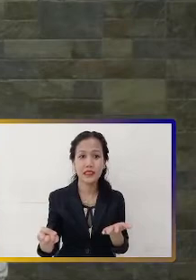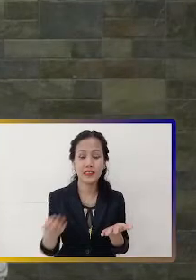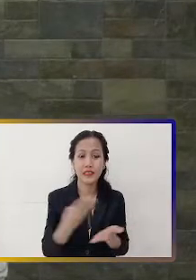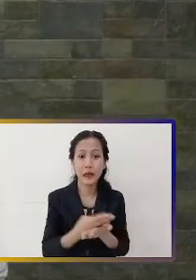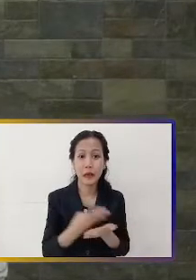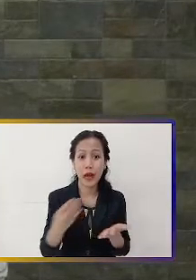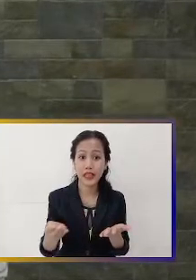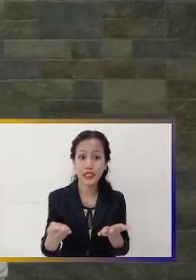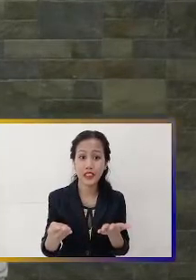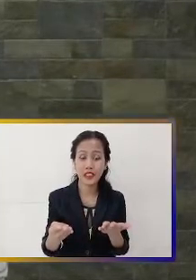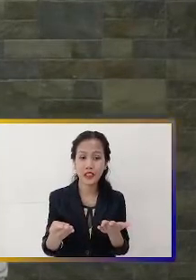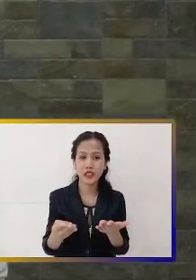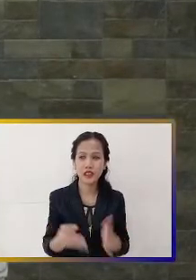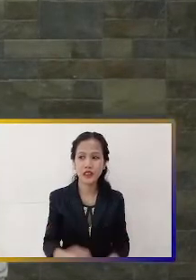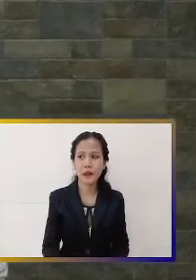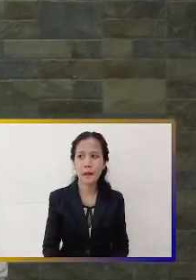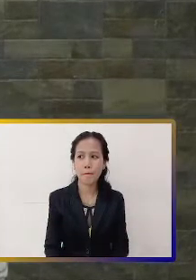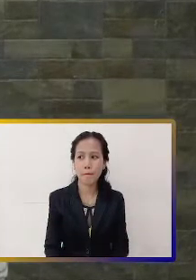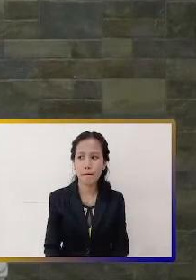pagpumasok ka, anong tawag doon?